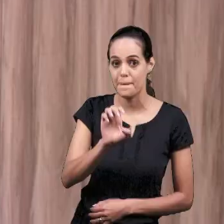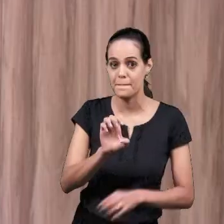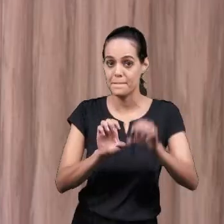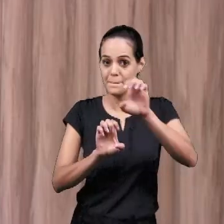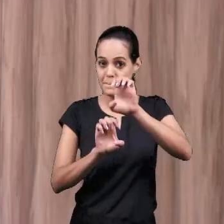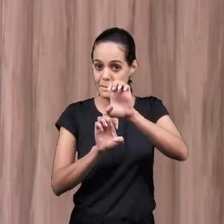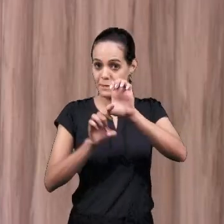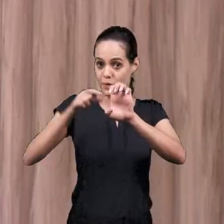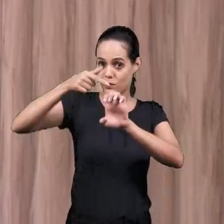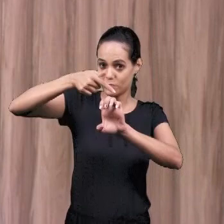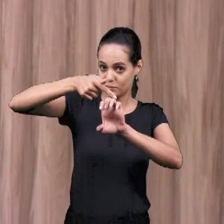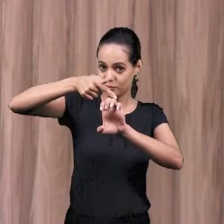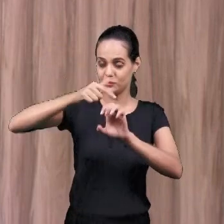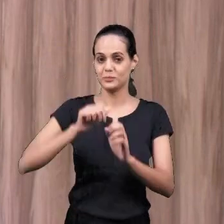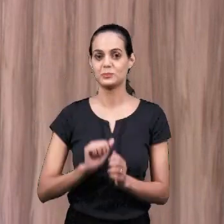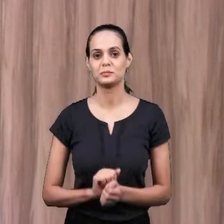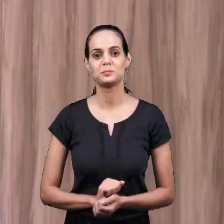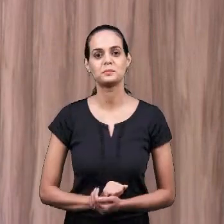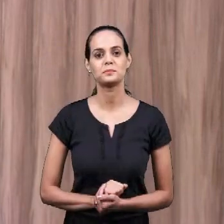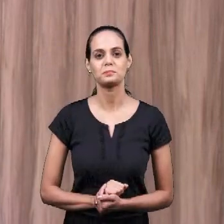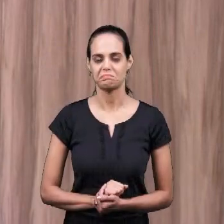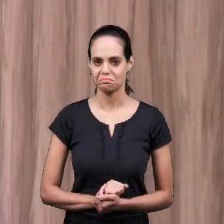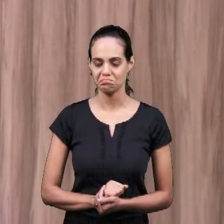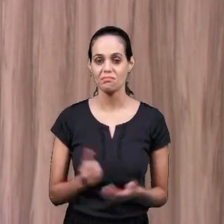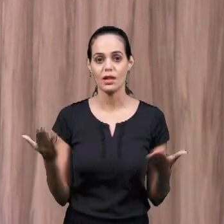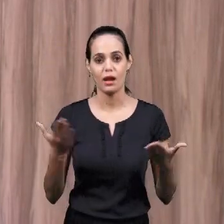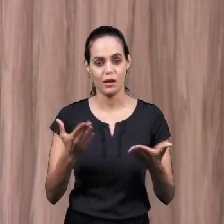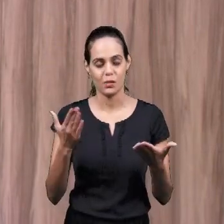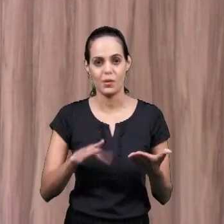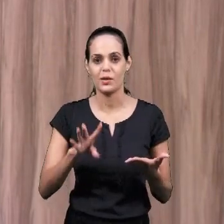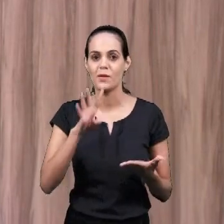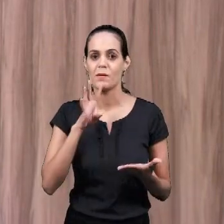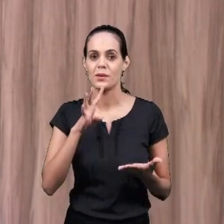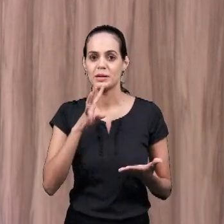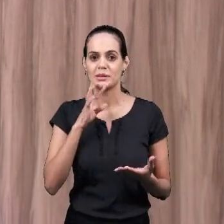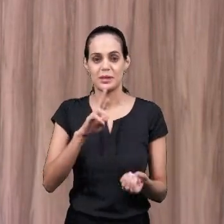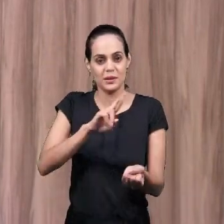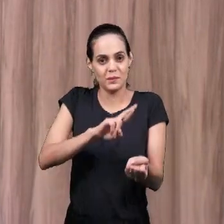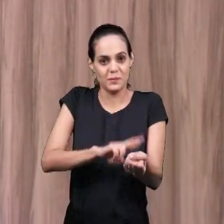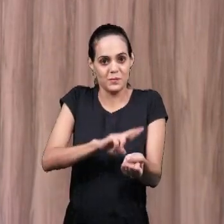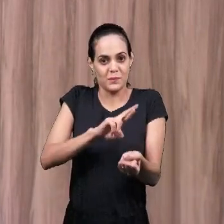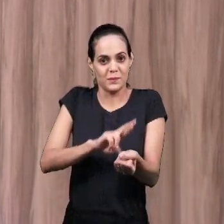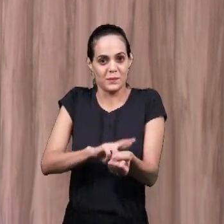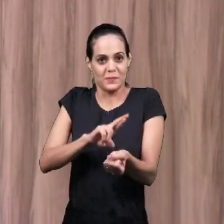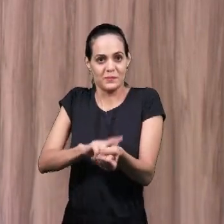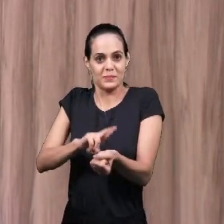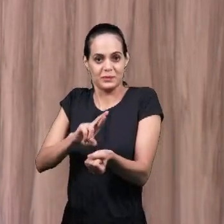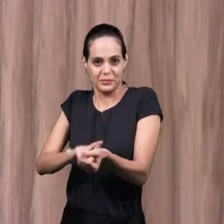Celui-ci, c'est le Mi septième. Maintenant, nous allons connaître le rythme.